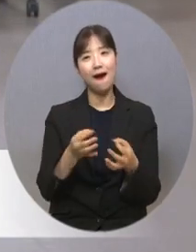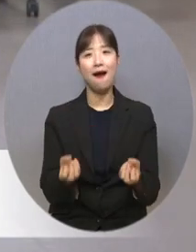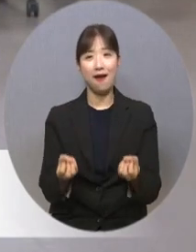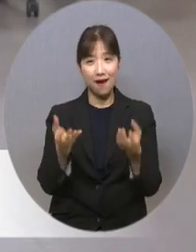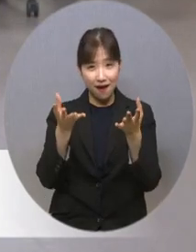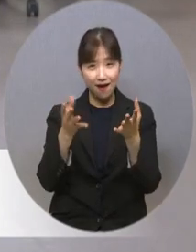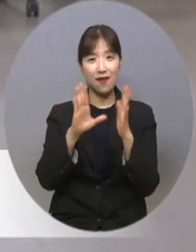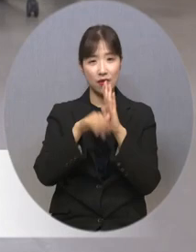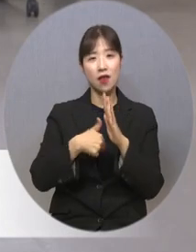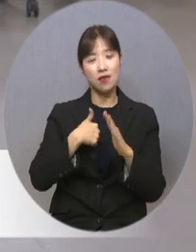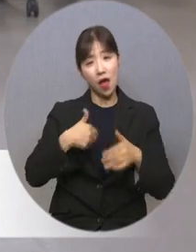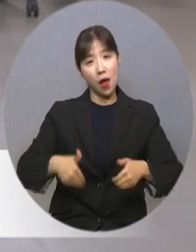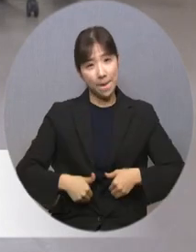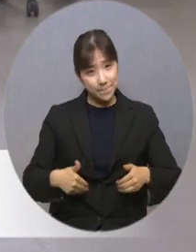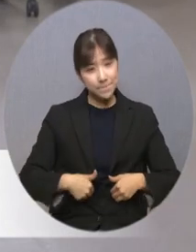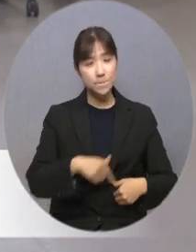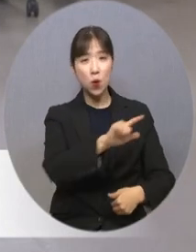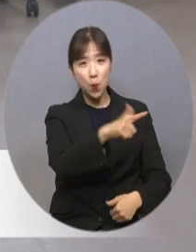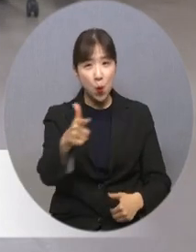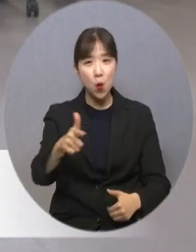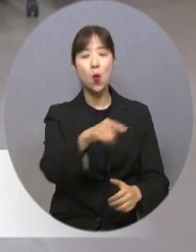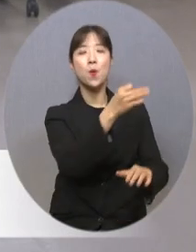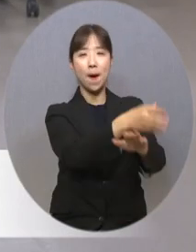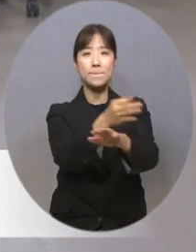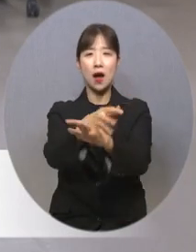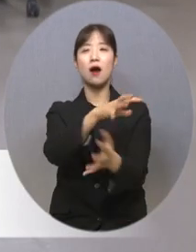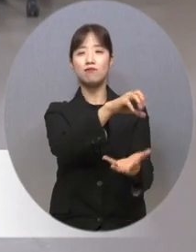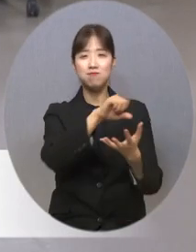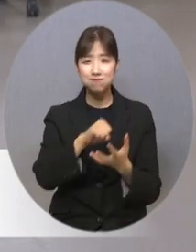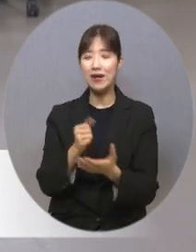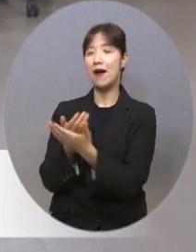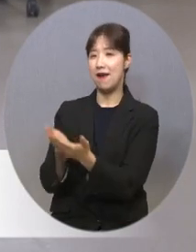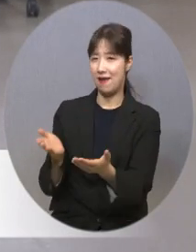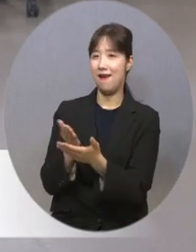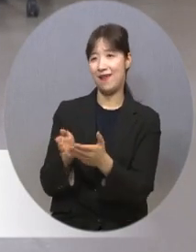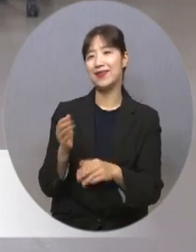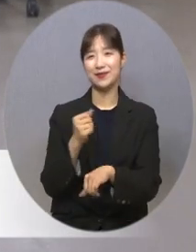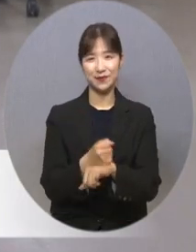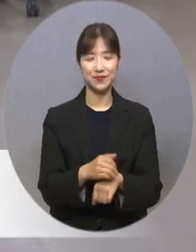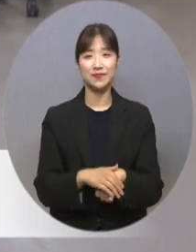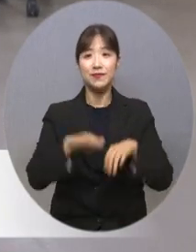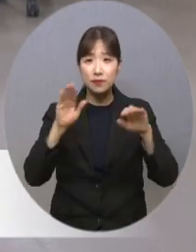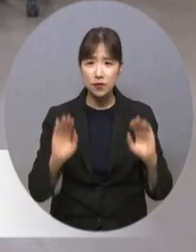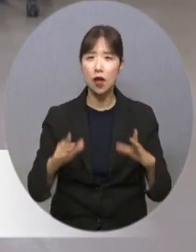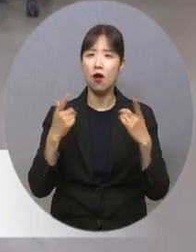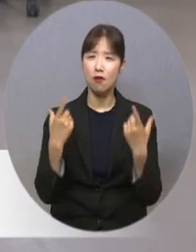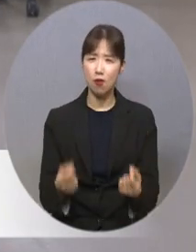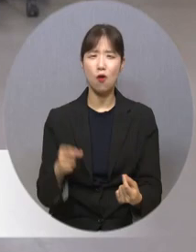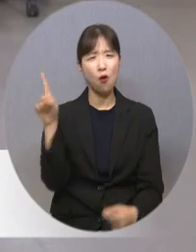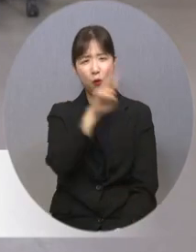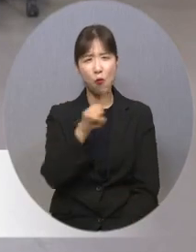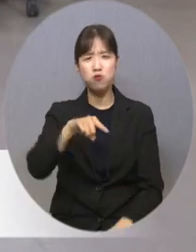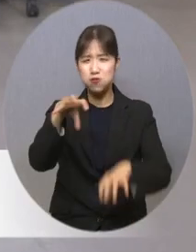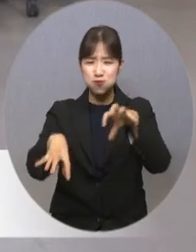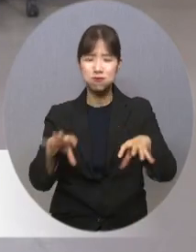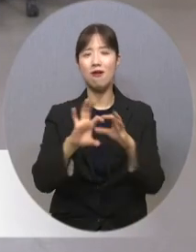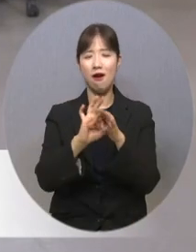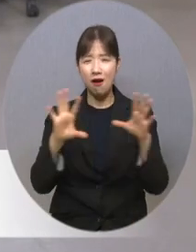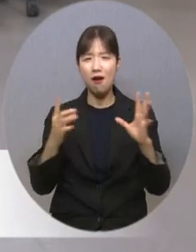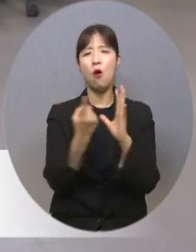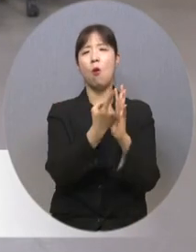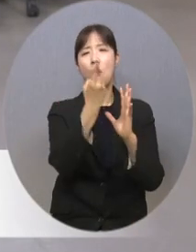제가 필요한 것 사가서 또 주변에 나눠주기도 하는데 지금처럼 어느 곳에 있든지 소외된 이웃들을